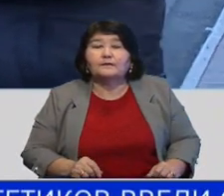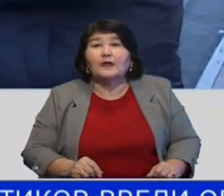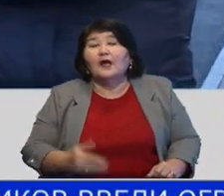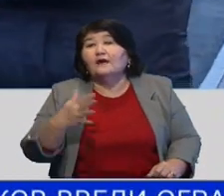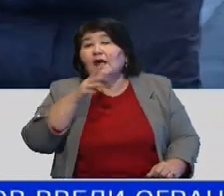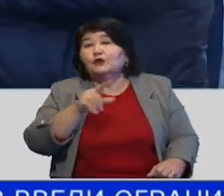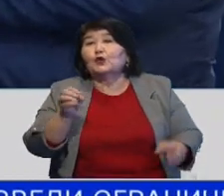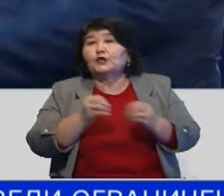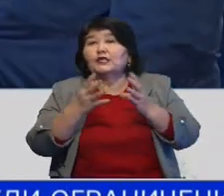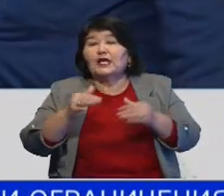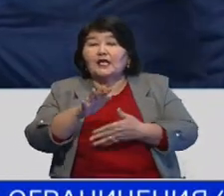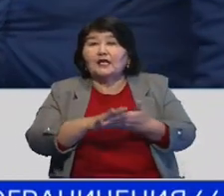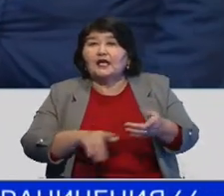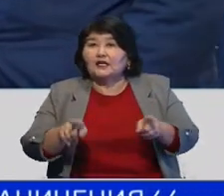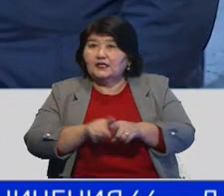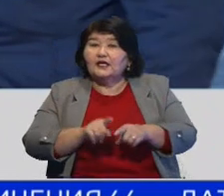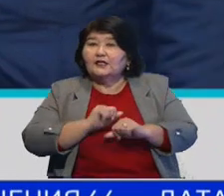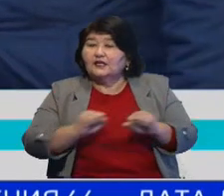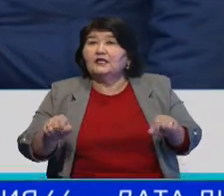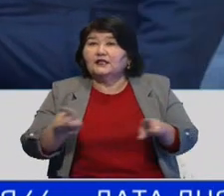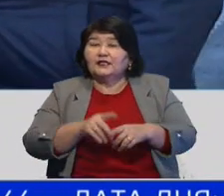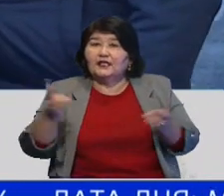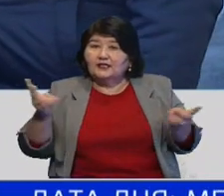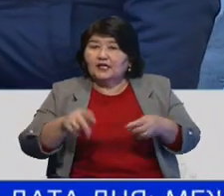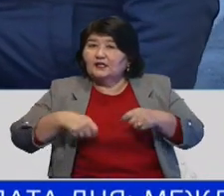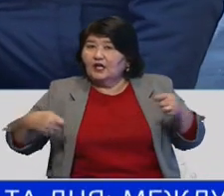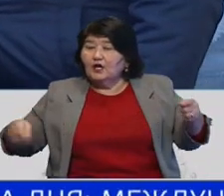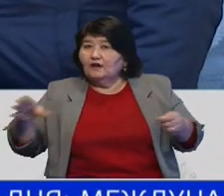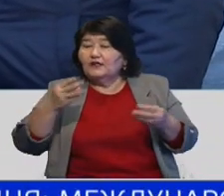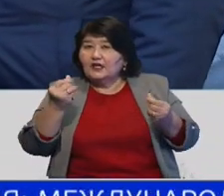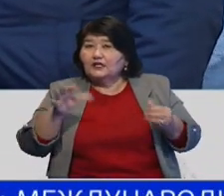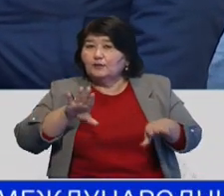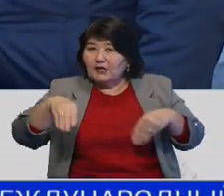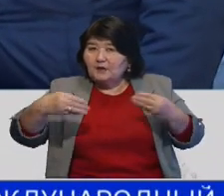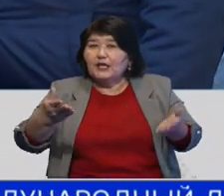Вам срок 10 дней, дальше тянуть нельзя. И так уже почти на год растянули. Все средства вам